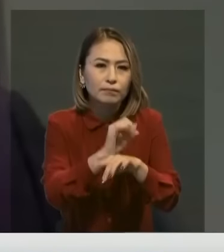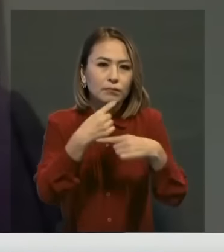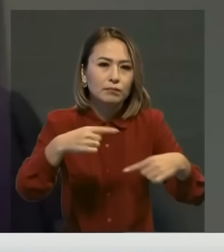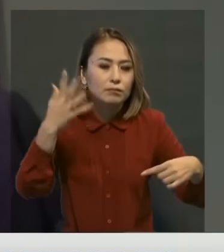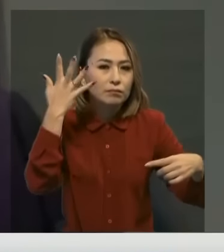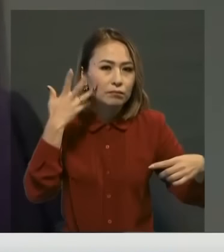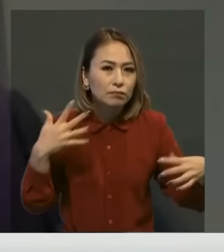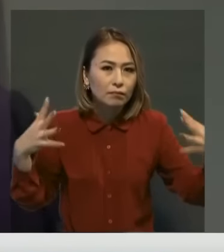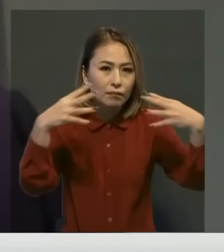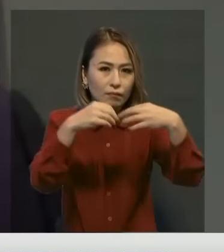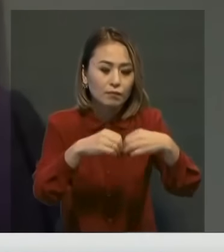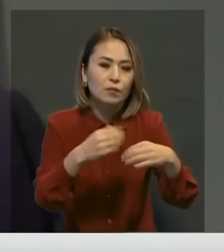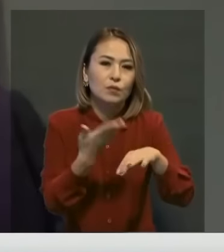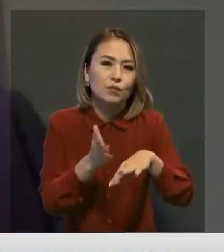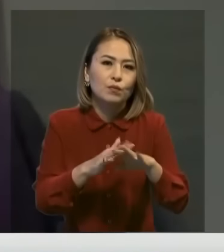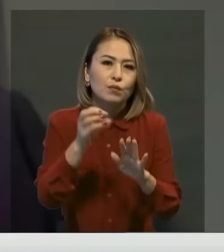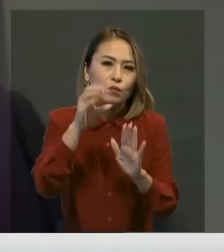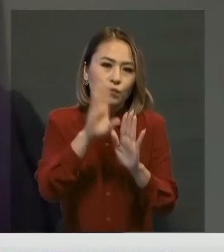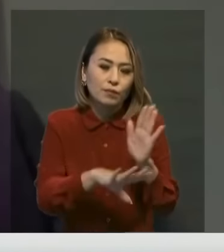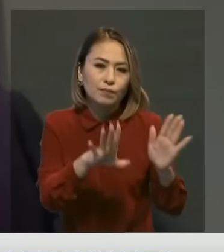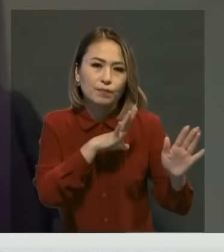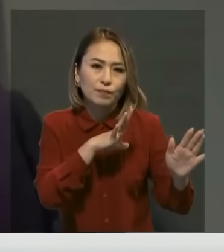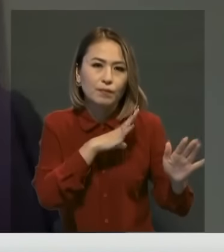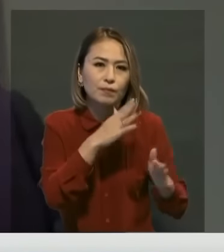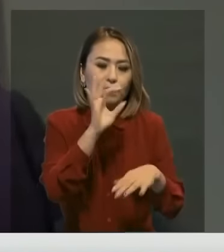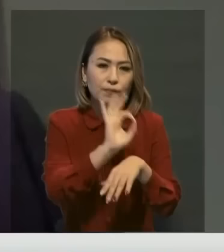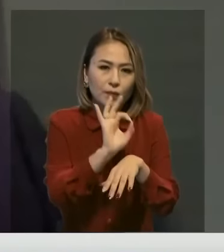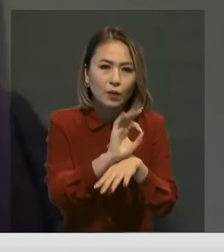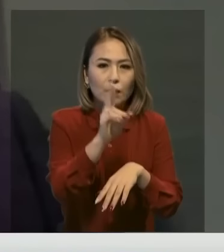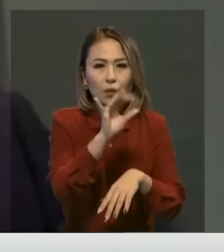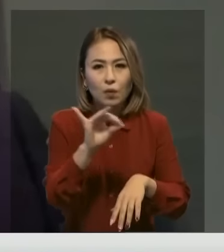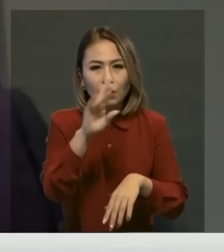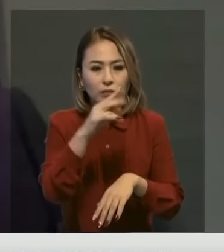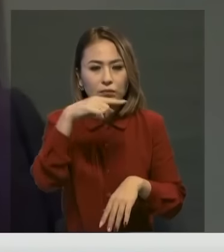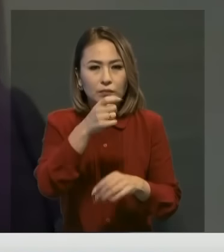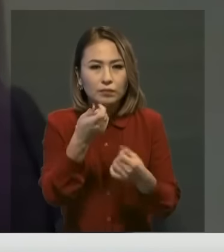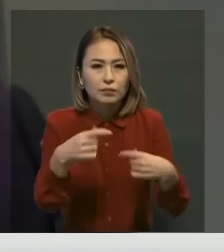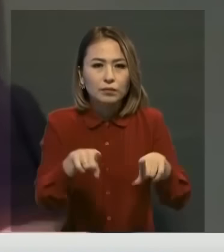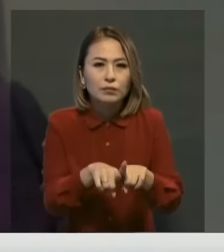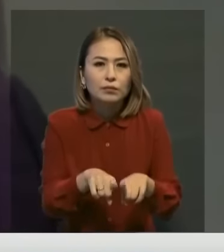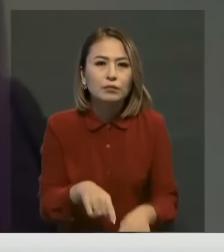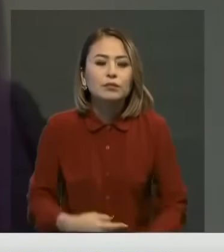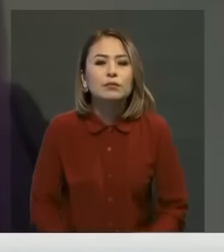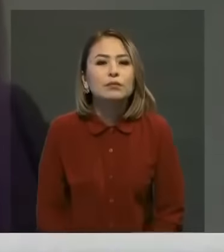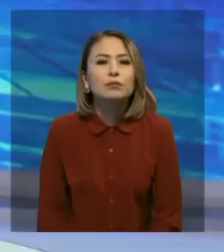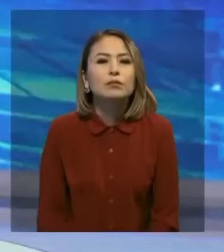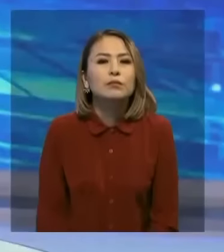келгендіктен COVID анықтау бұрынғыдан да қиынға соғып жатыр. Себебі тұмау мен COVID-тің симптомдары ұқсас келеді.